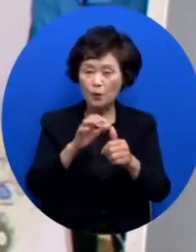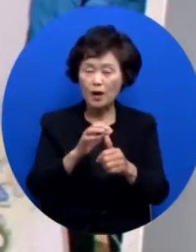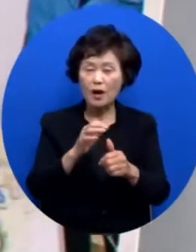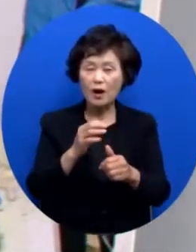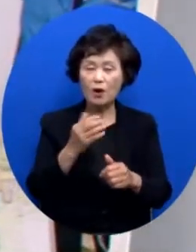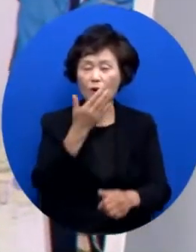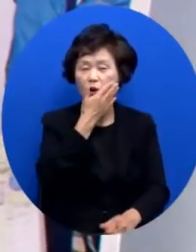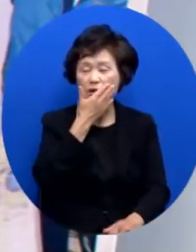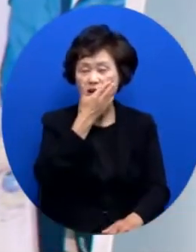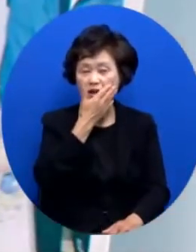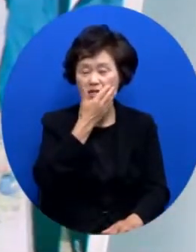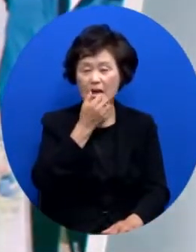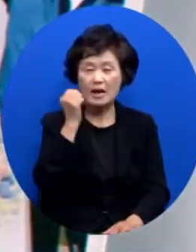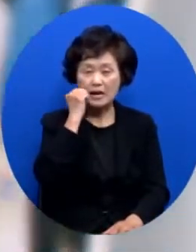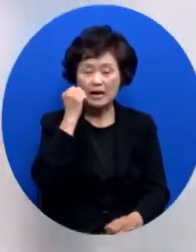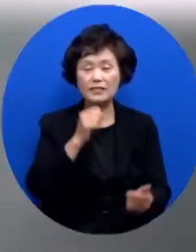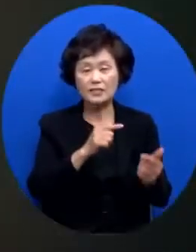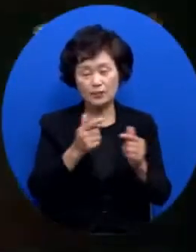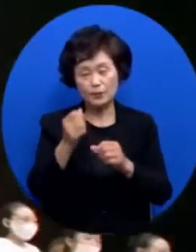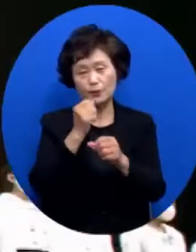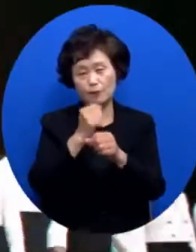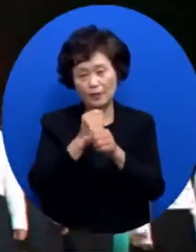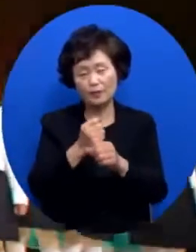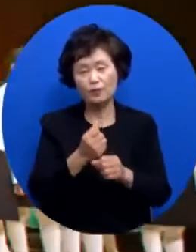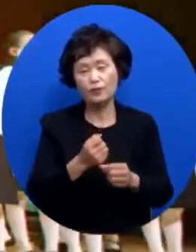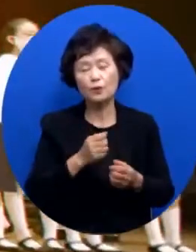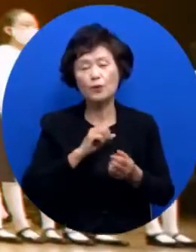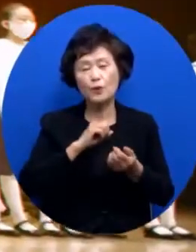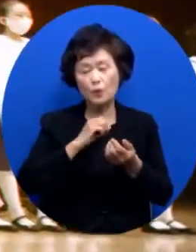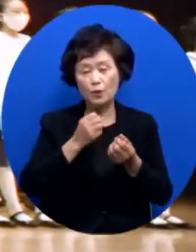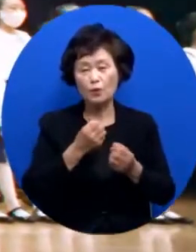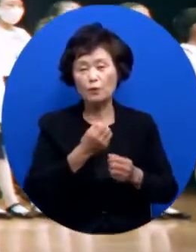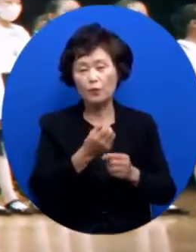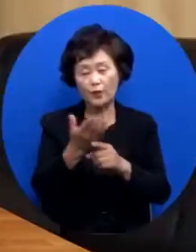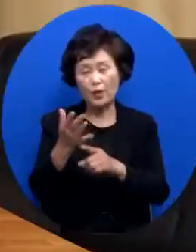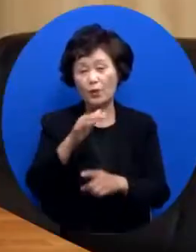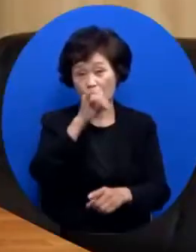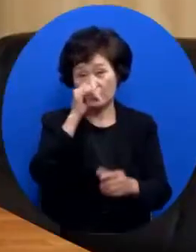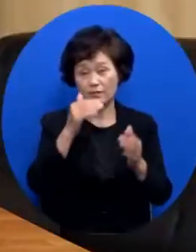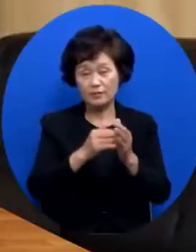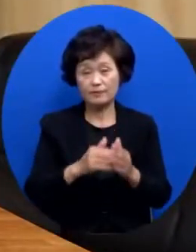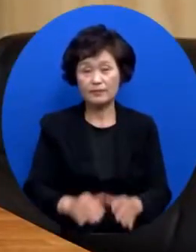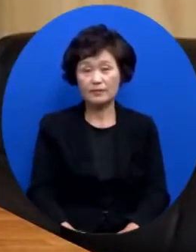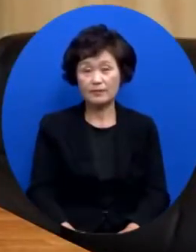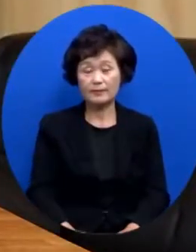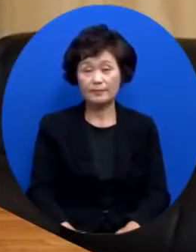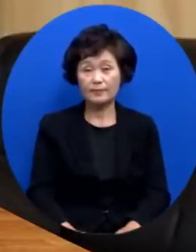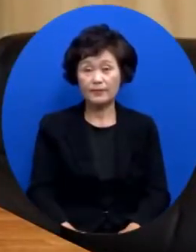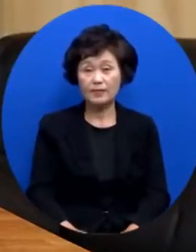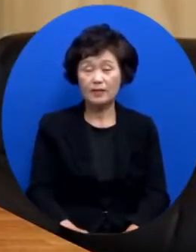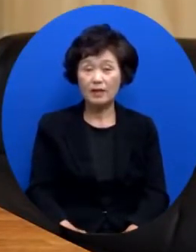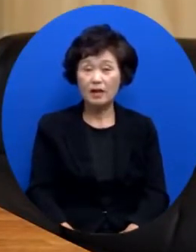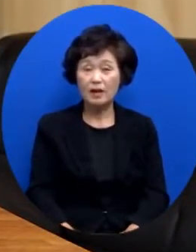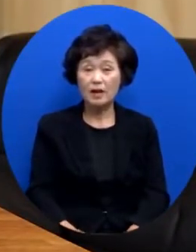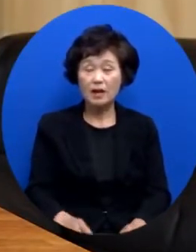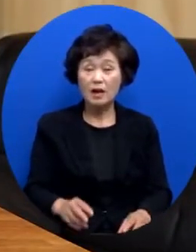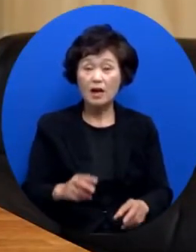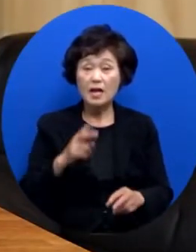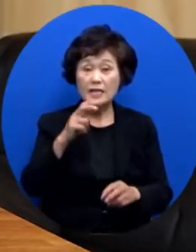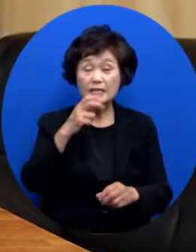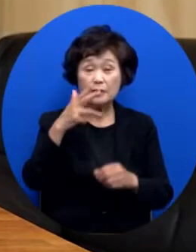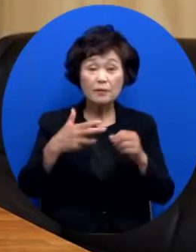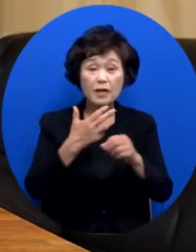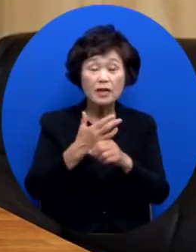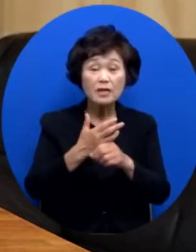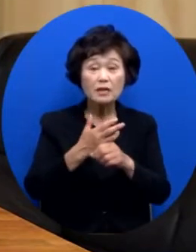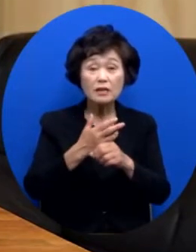간식도 만들 수 있는 그런 일들을 시작을 했네요. 47년의 목회 생활을 마치고 2018년도에 은퇴하셨잖아요, 목사님.